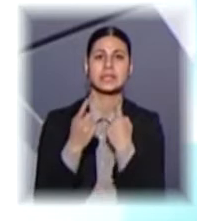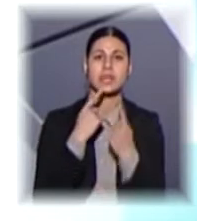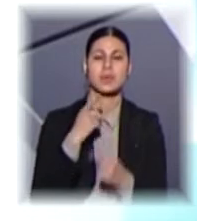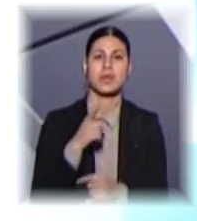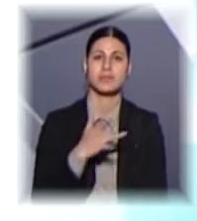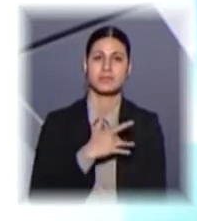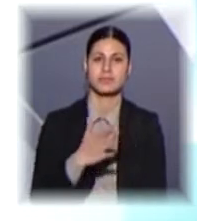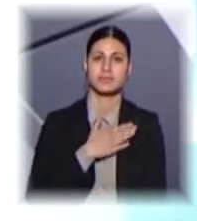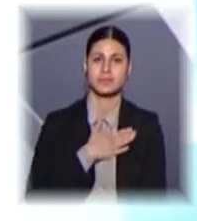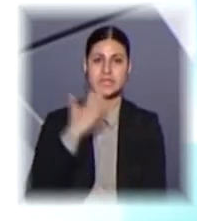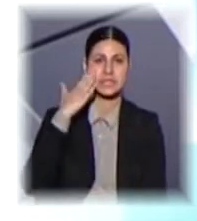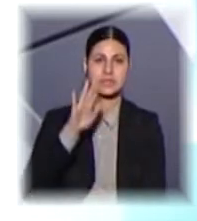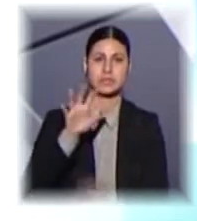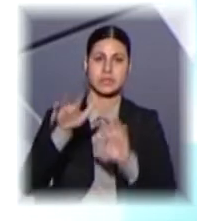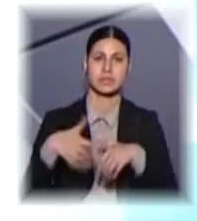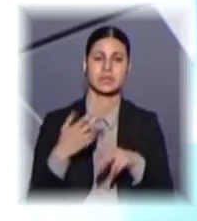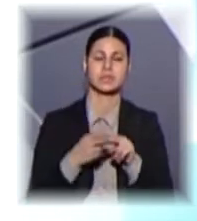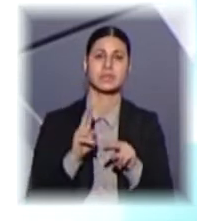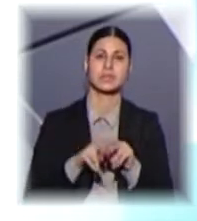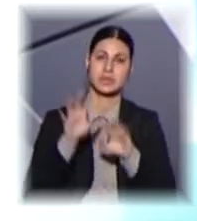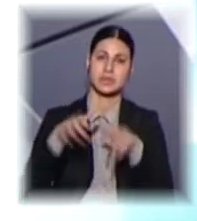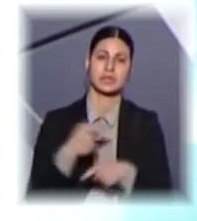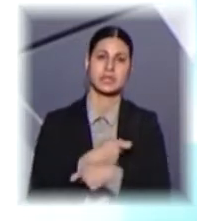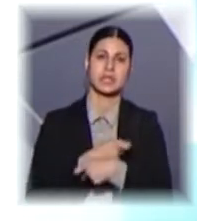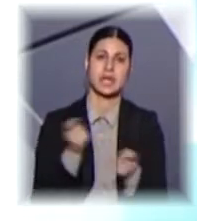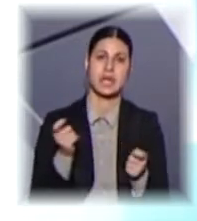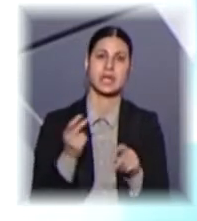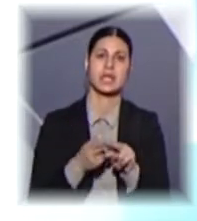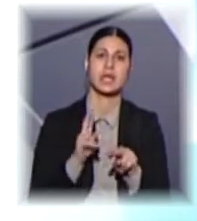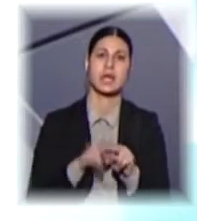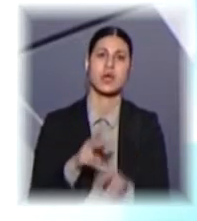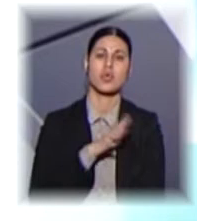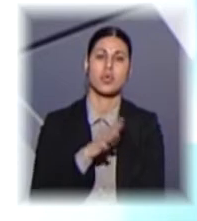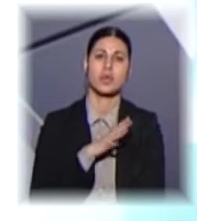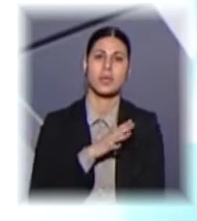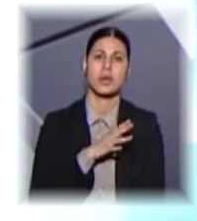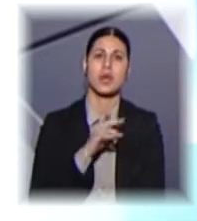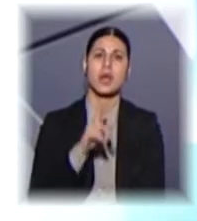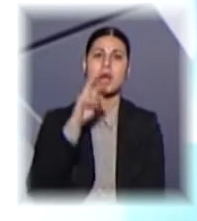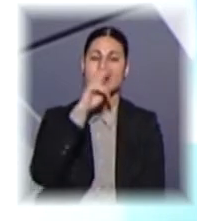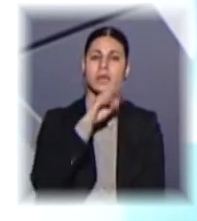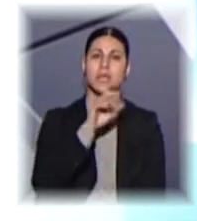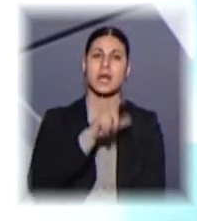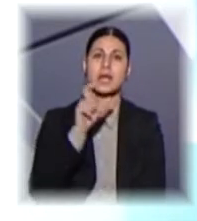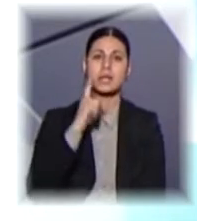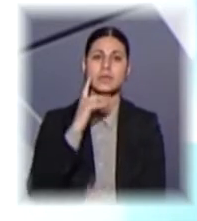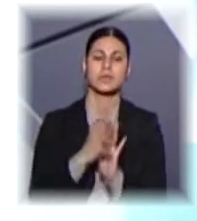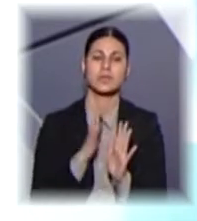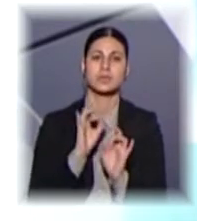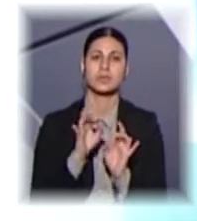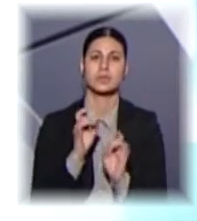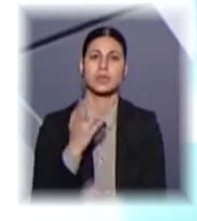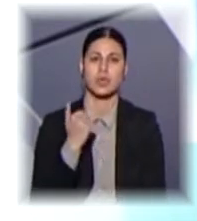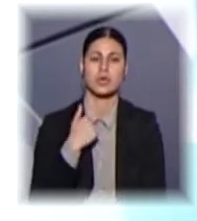ქონება მიითვისა სხვისი და სხვისი წარმოული ქონება დაარიგა. ამ ქონებას ჩვენ ახლა ის საზოგადოება შეცდომას შეგვიგონებს. არა.